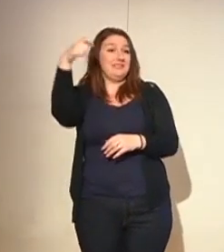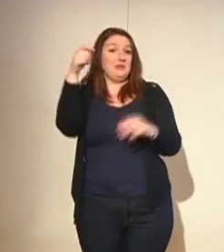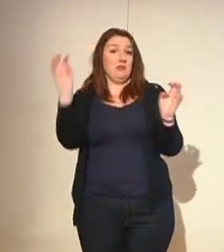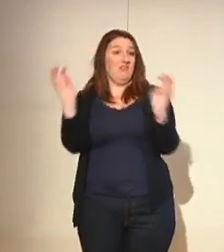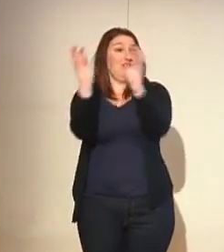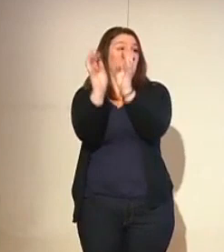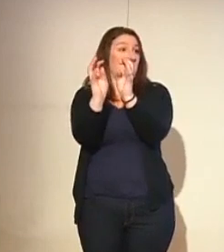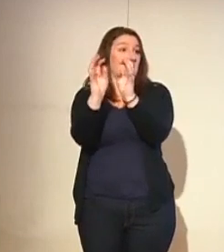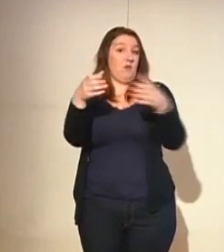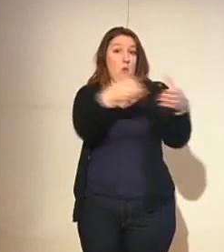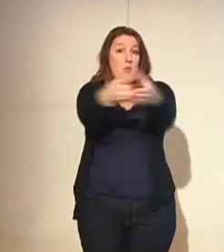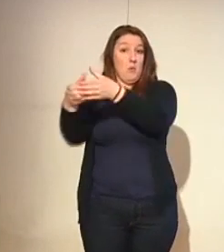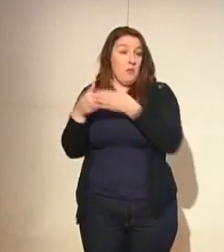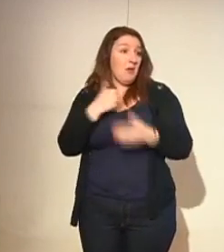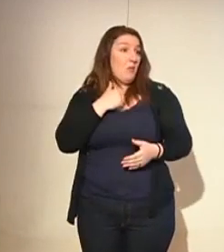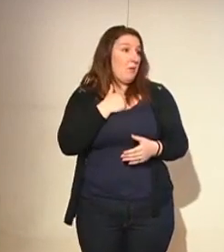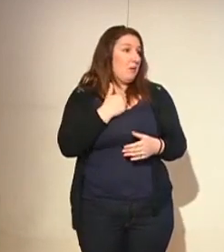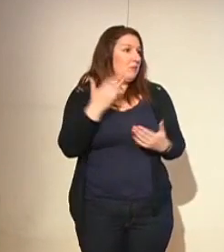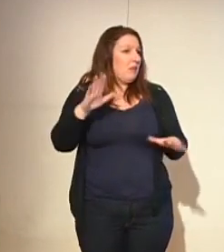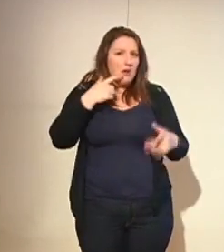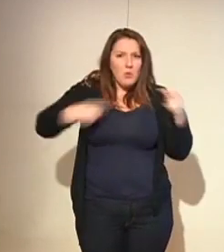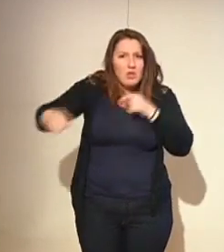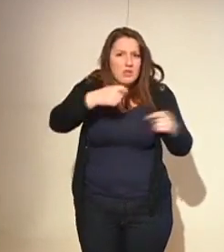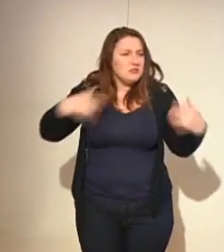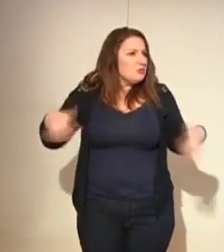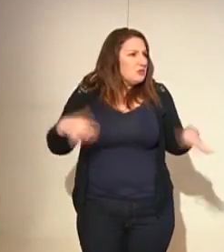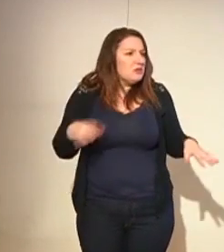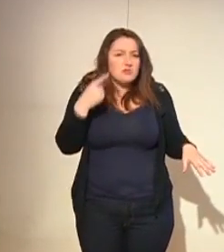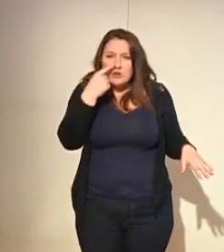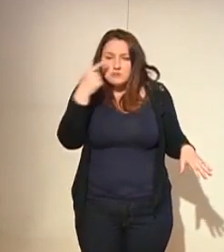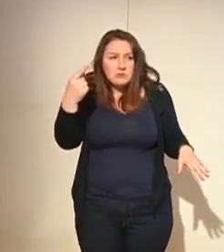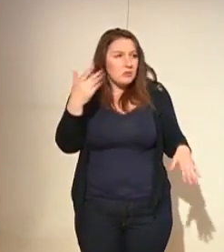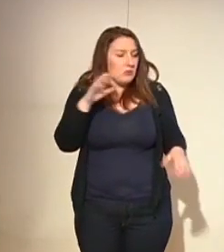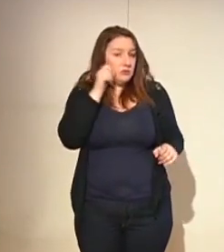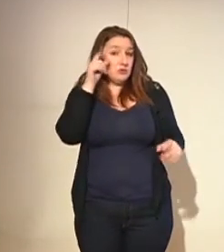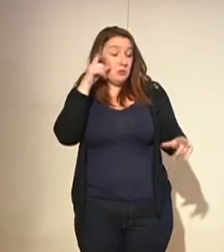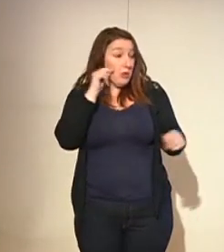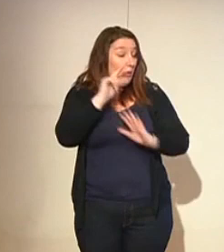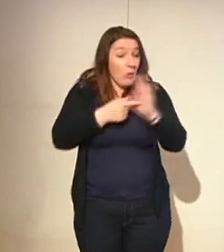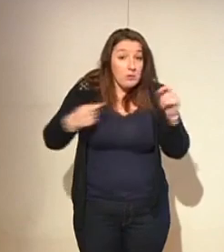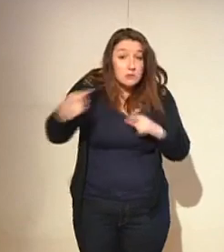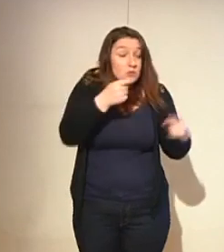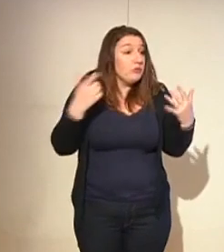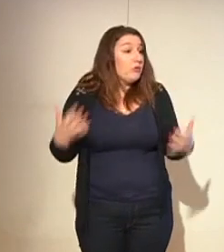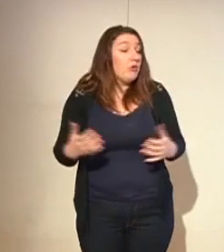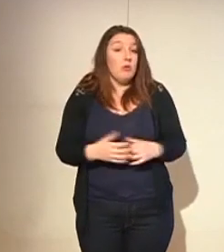présidents des groupes et et moi-même il me semblait qu'on en avait déjà discuté mais je suis un peu surpris qu'on soit obligé d'en rediscuter